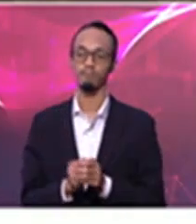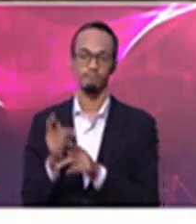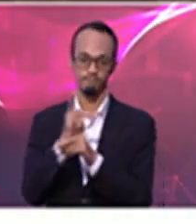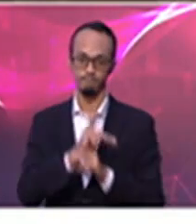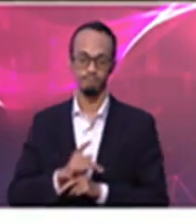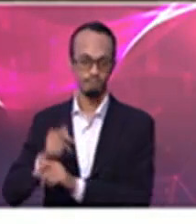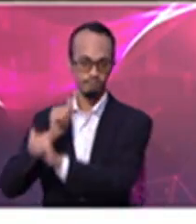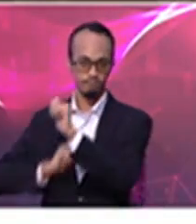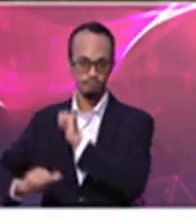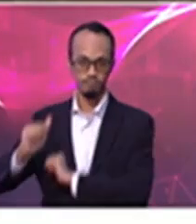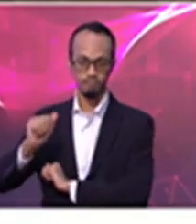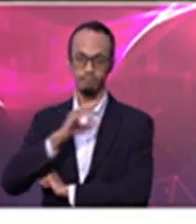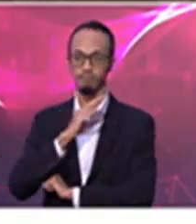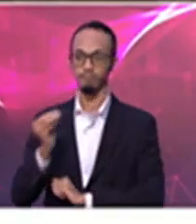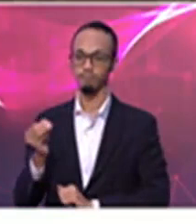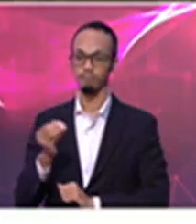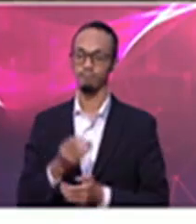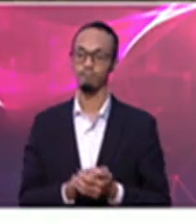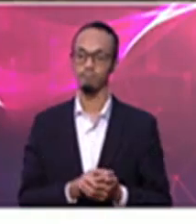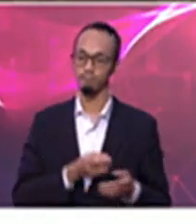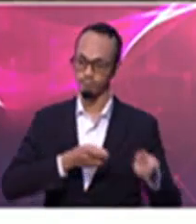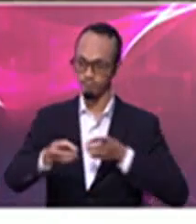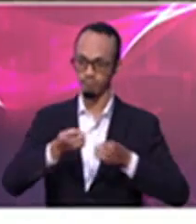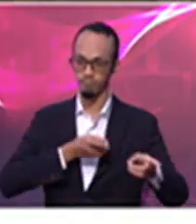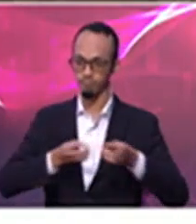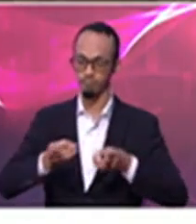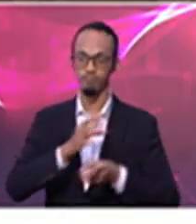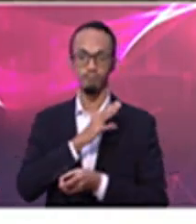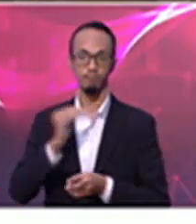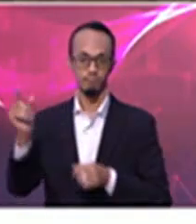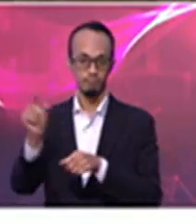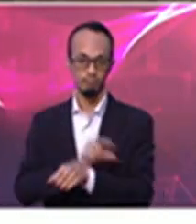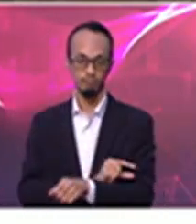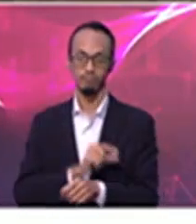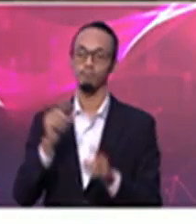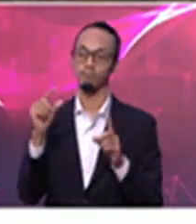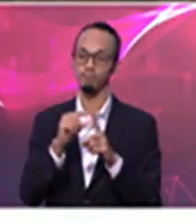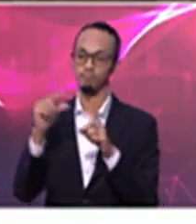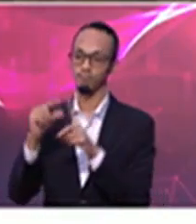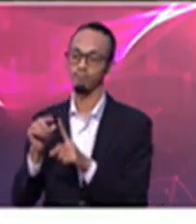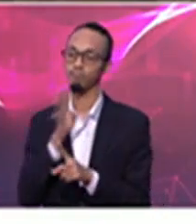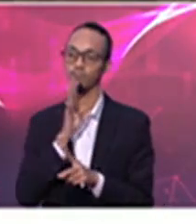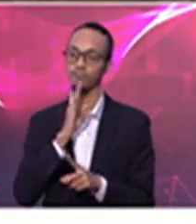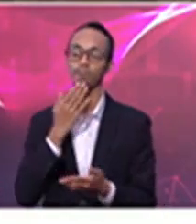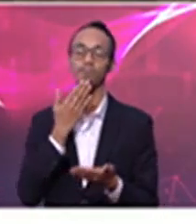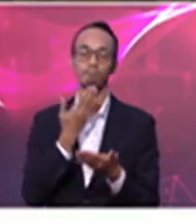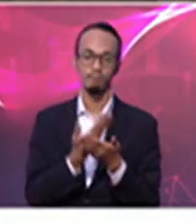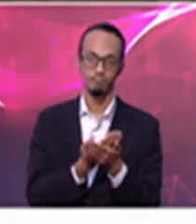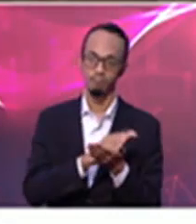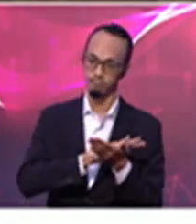adab dan tat tertib serta gunakan tut kata yang